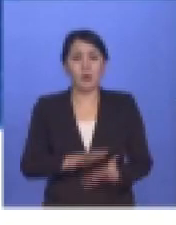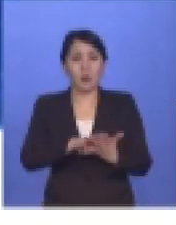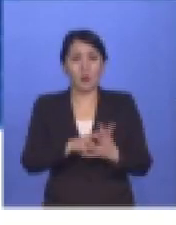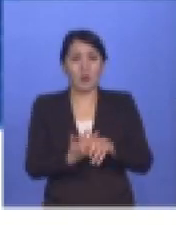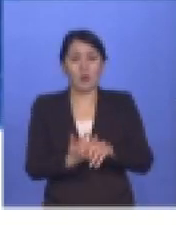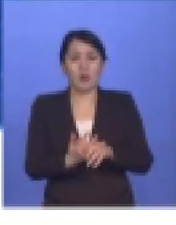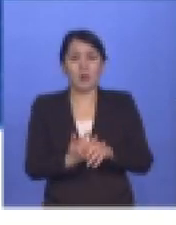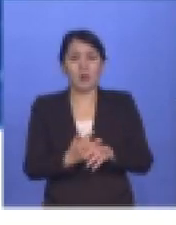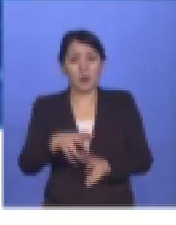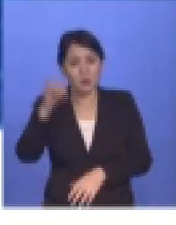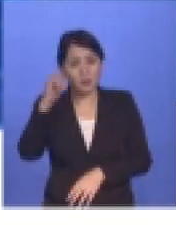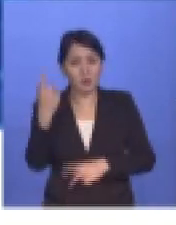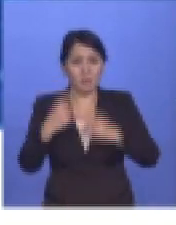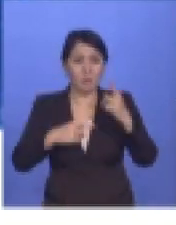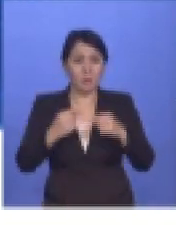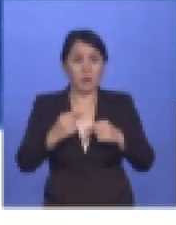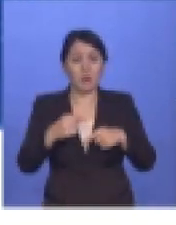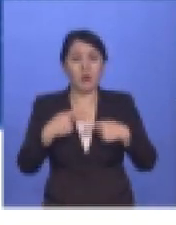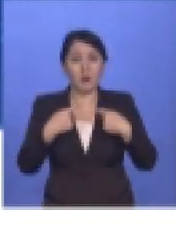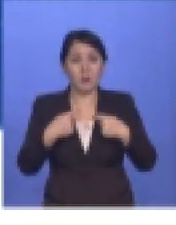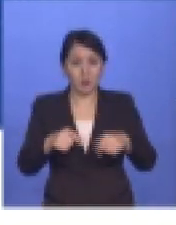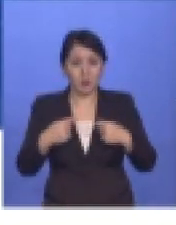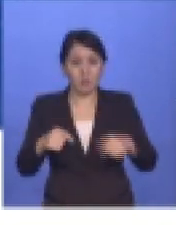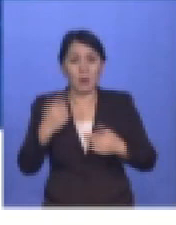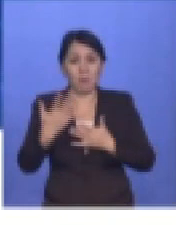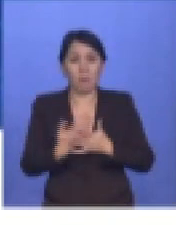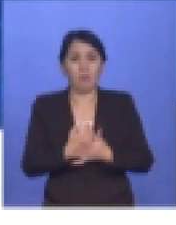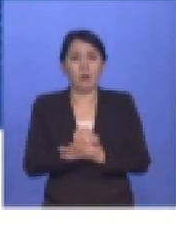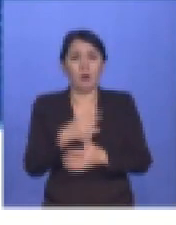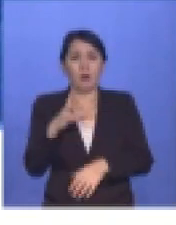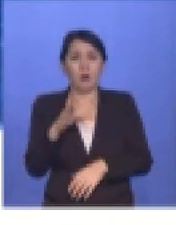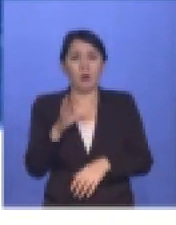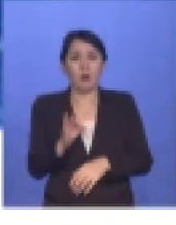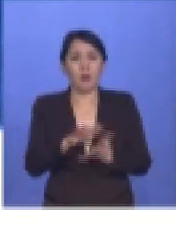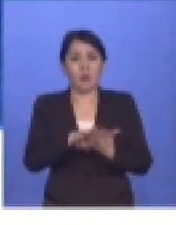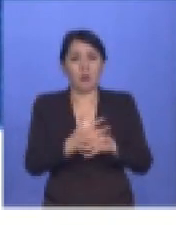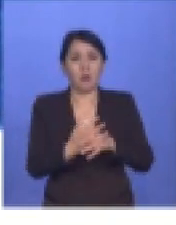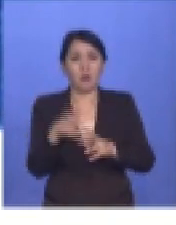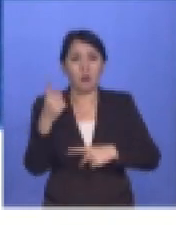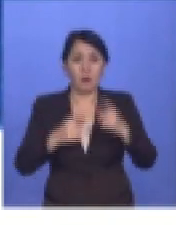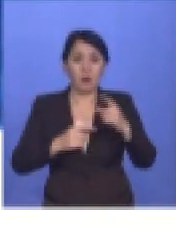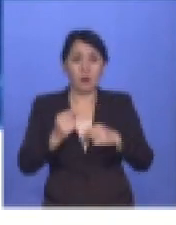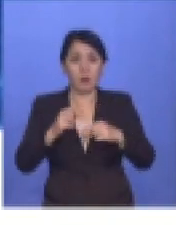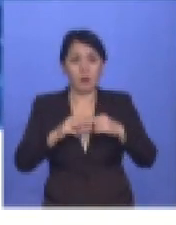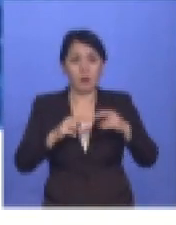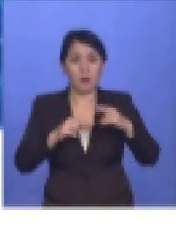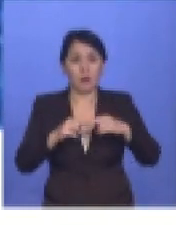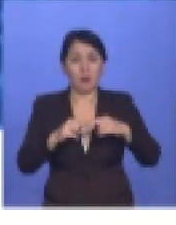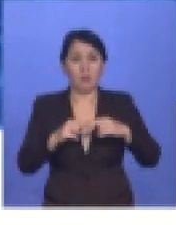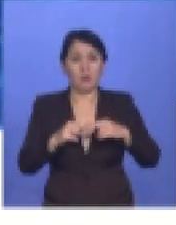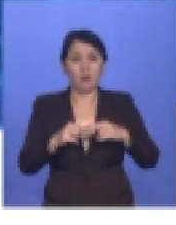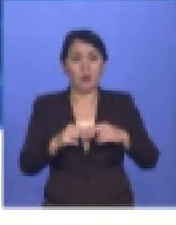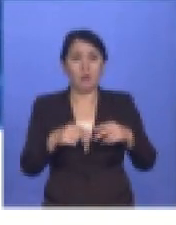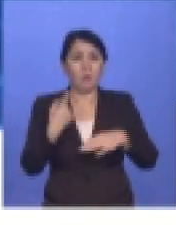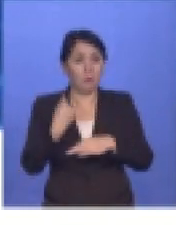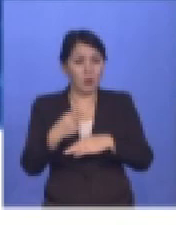Ауылдарда қорадағы сыйырның сүтін сатып табыс тауып отырған баршылық, алайда кей елді мекендерде сүт зауыттары тұрғындардан шикізат